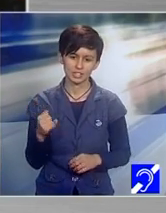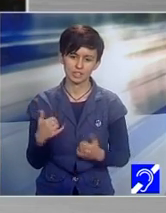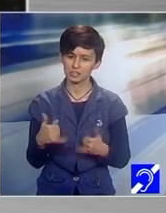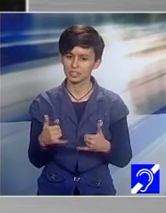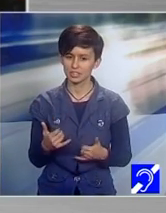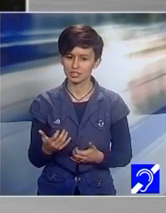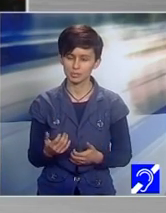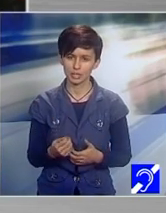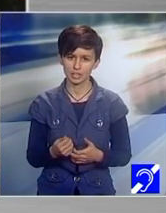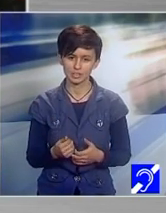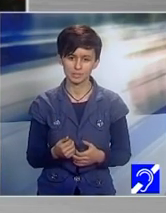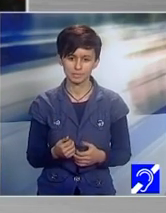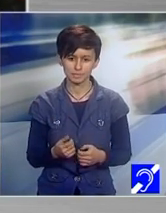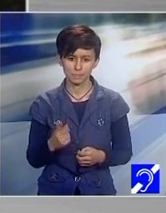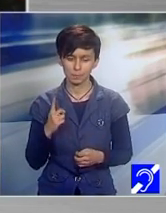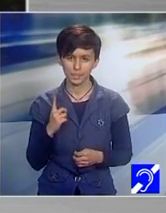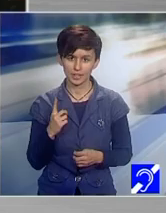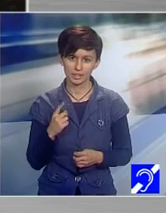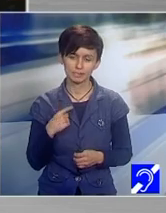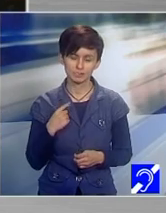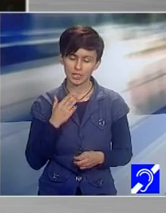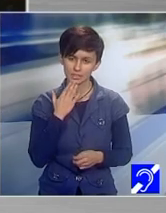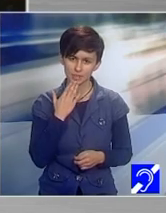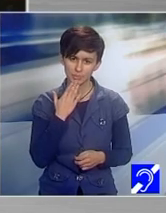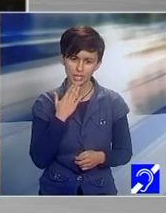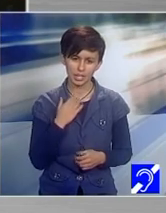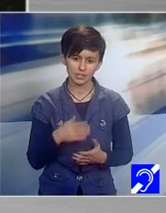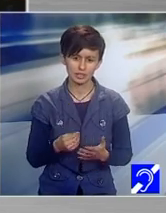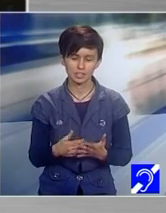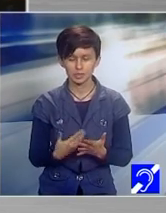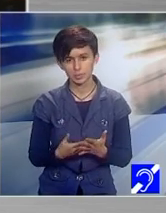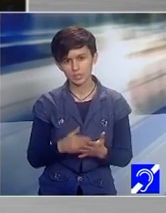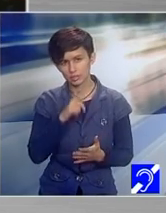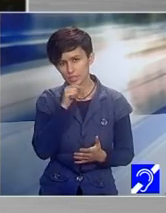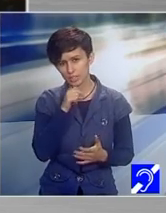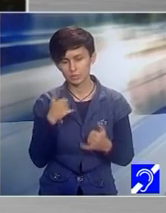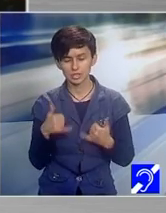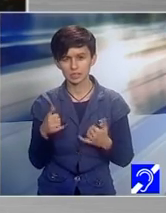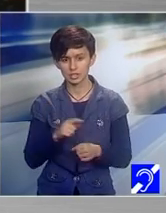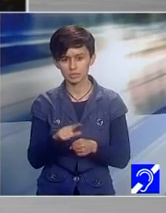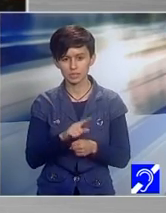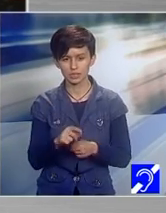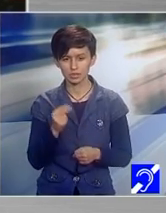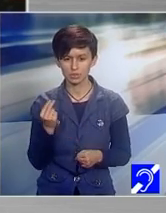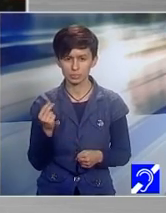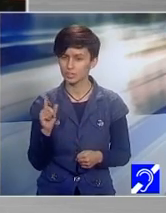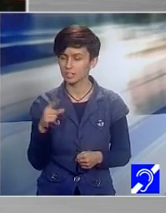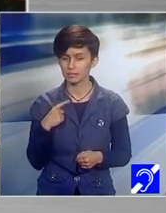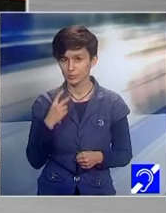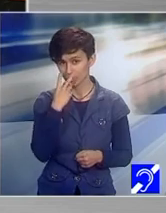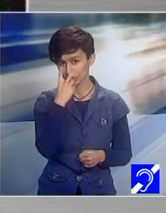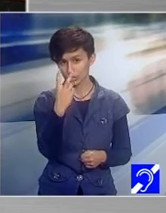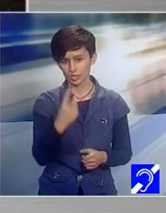de la București. E păcat. E păcat că unde se întâmplă lucruri bune, nu sunt ok. E